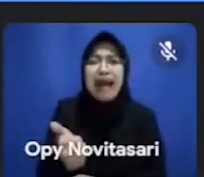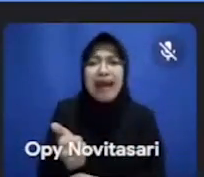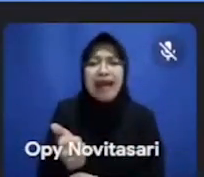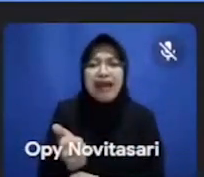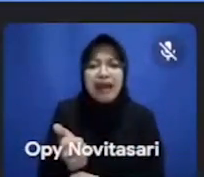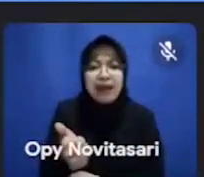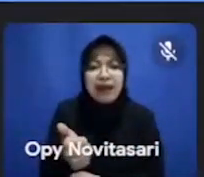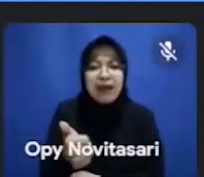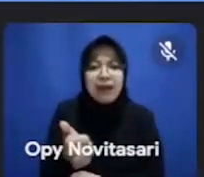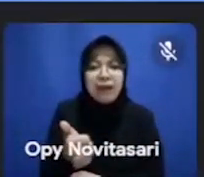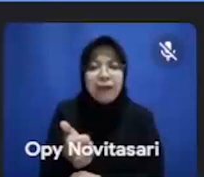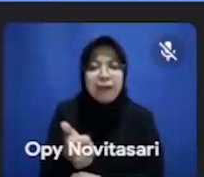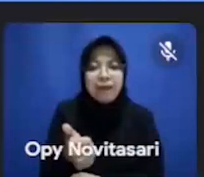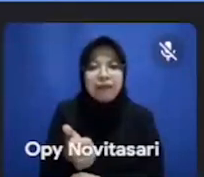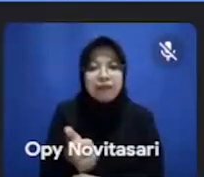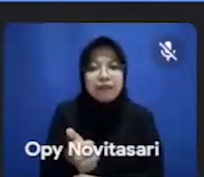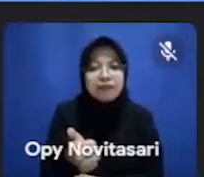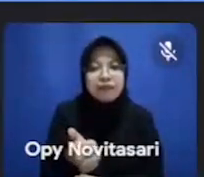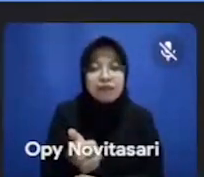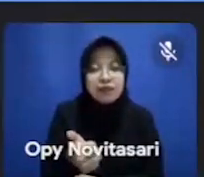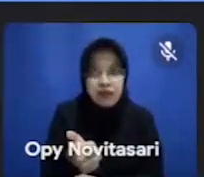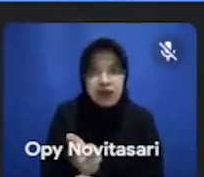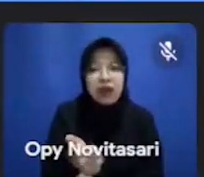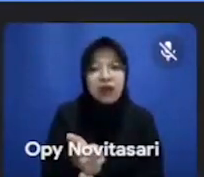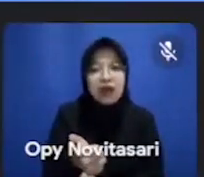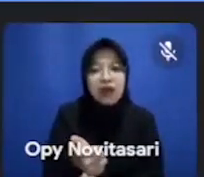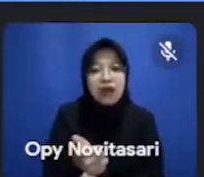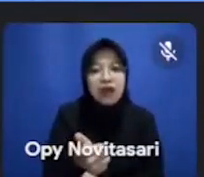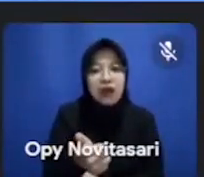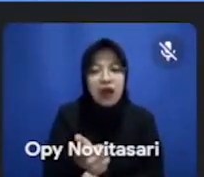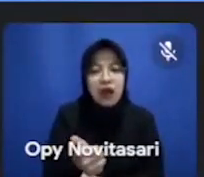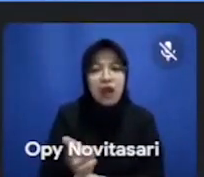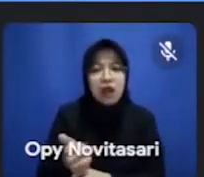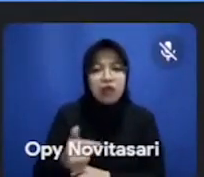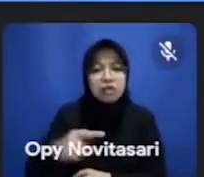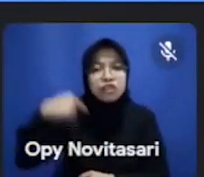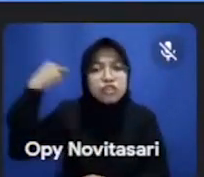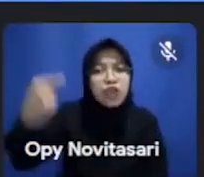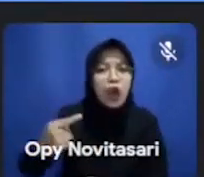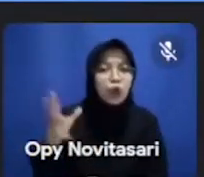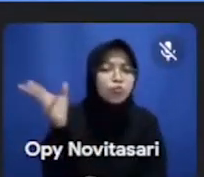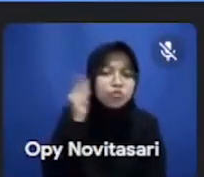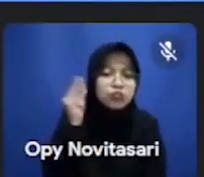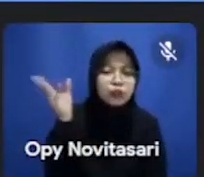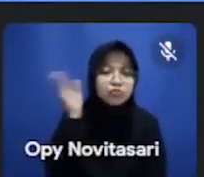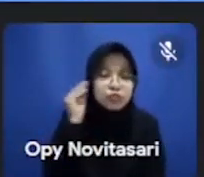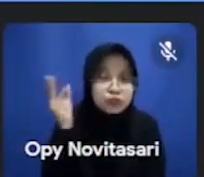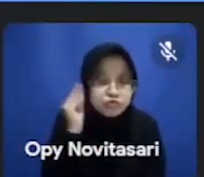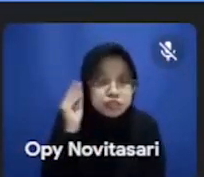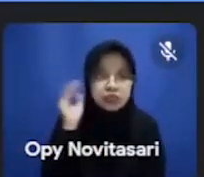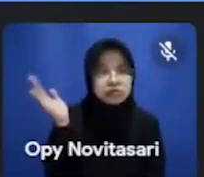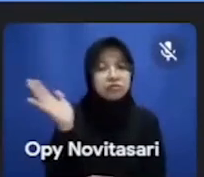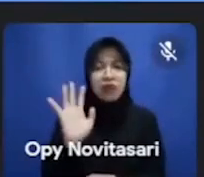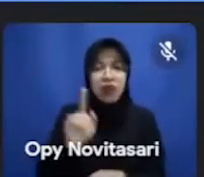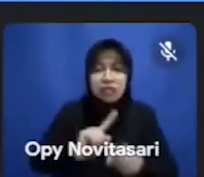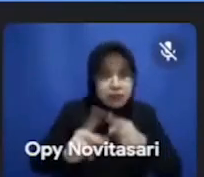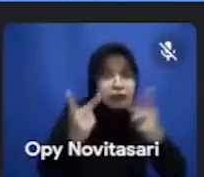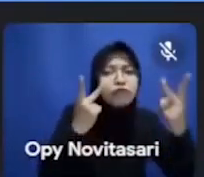multiindrawi yang tidak hanya melibatkan bunyi tapi juga